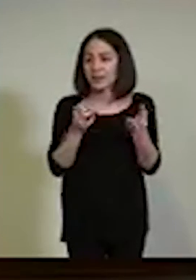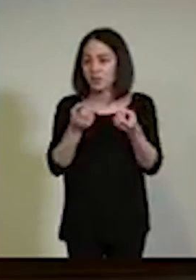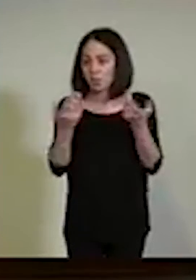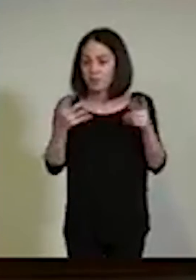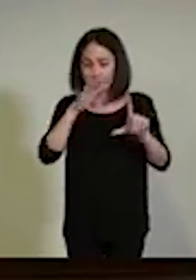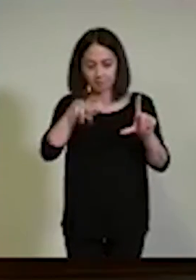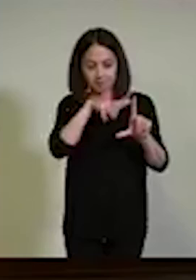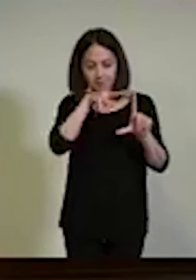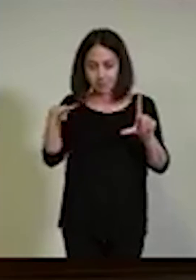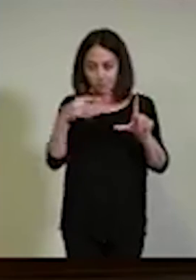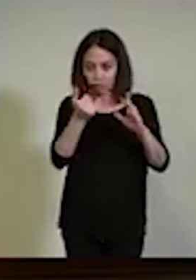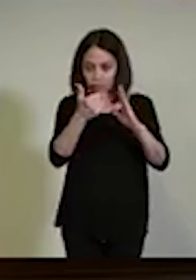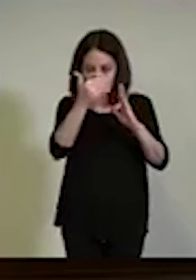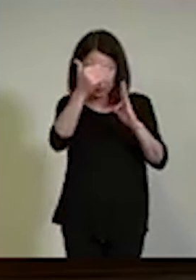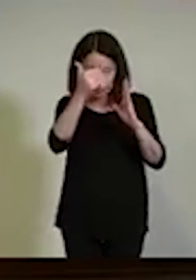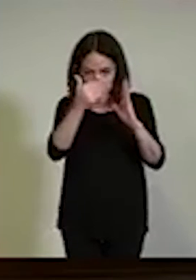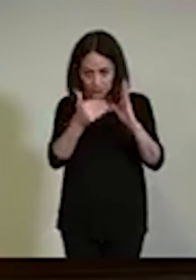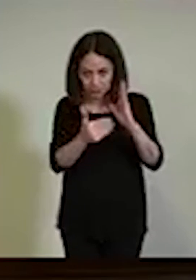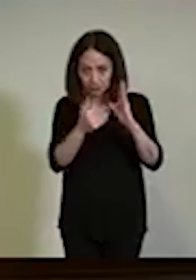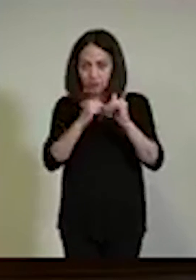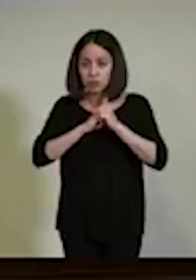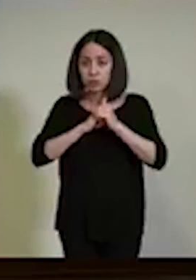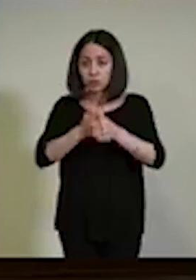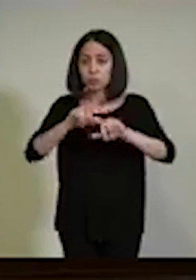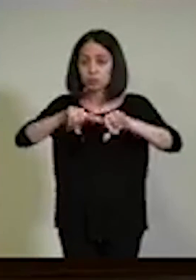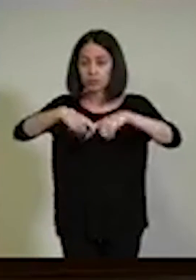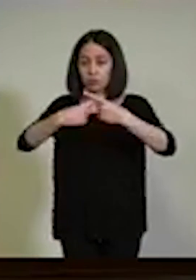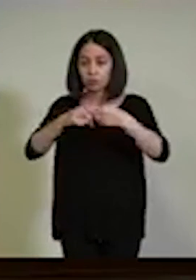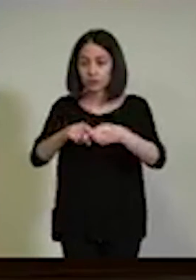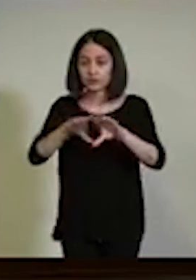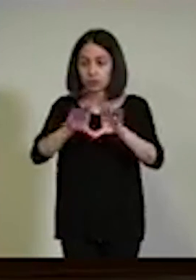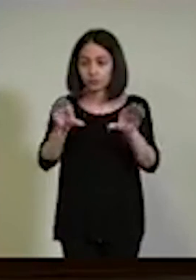Donc on a un tarif qui va en fonction des coefficients familiaux de